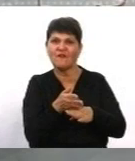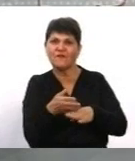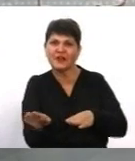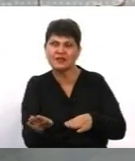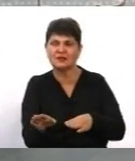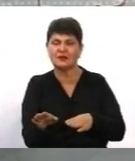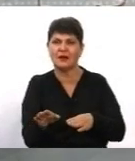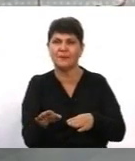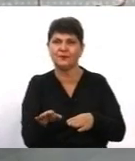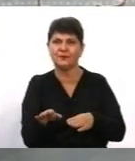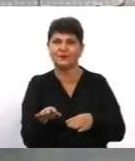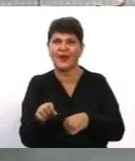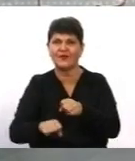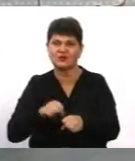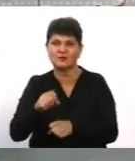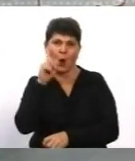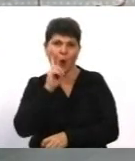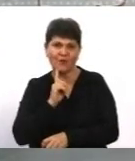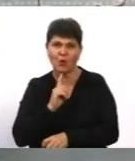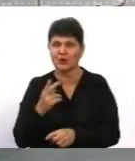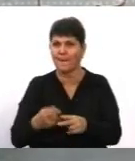доріжки, які є комфортнішими і